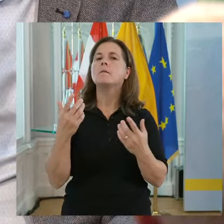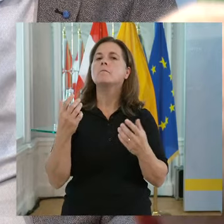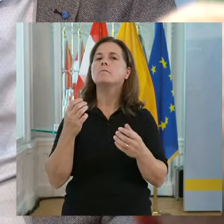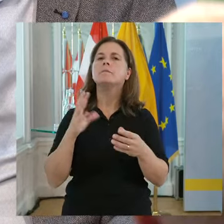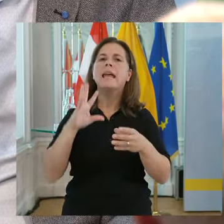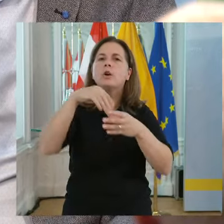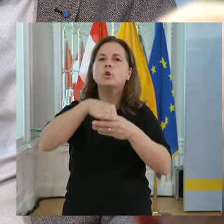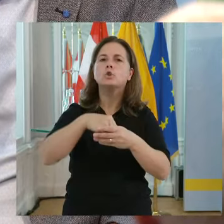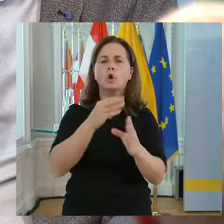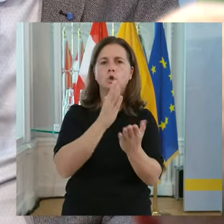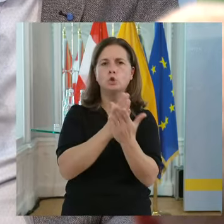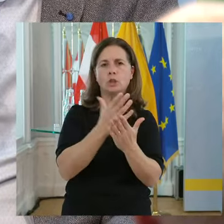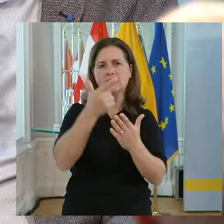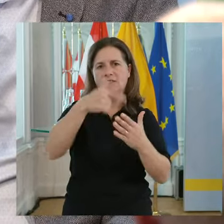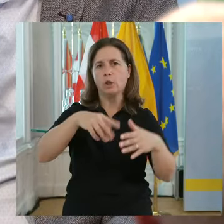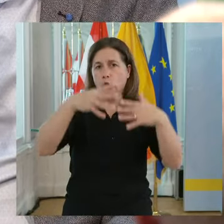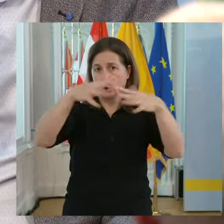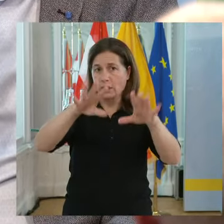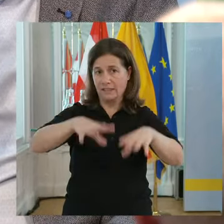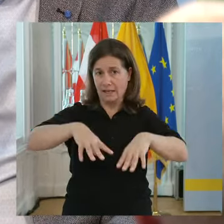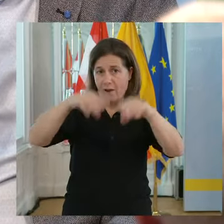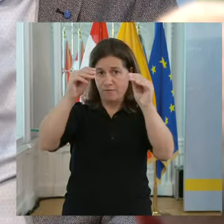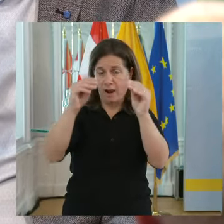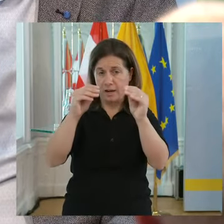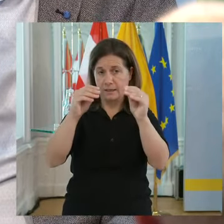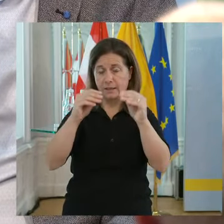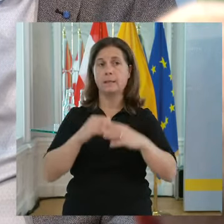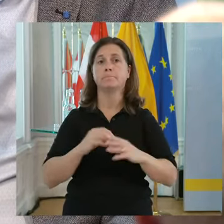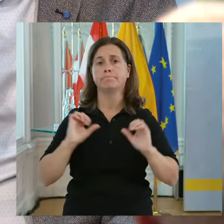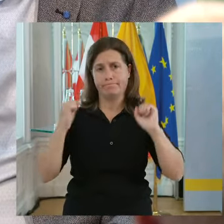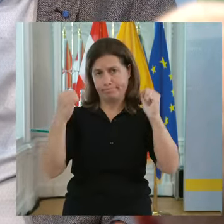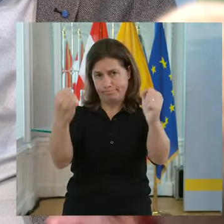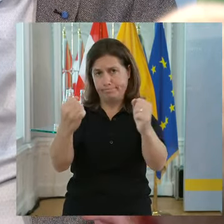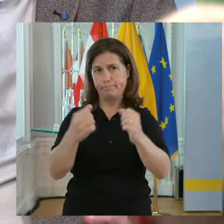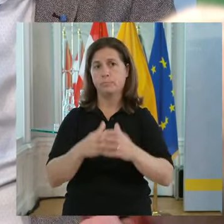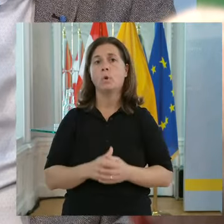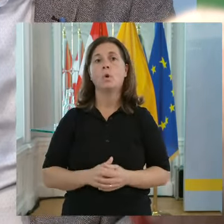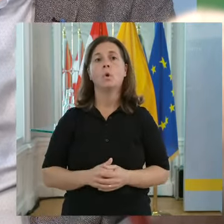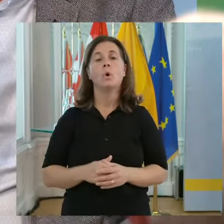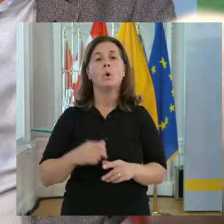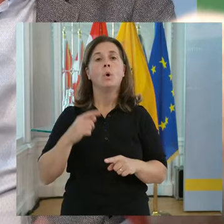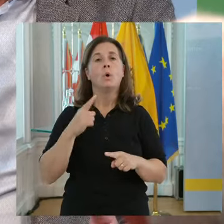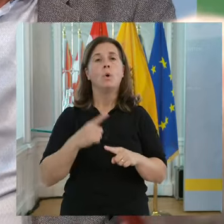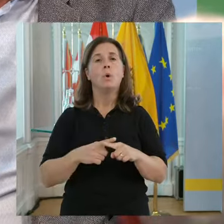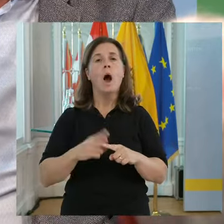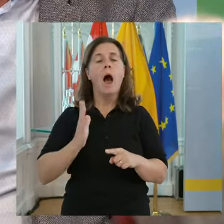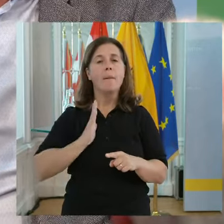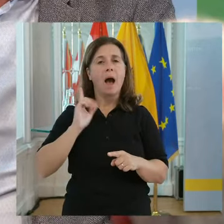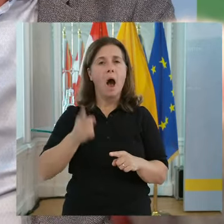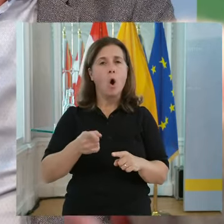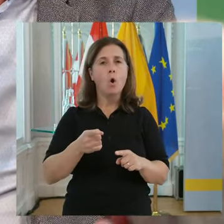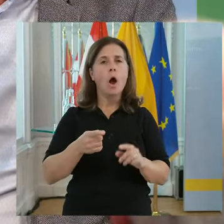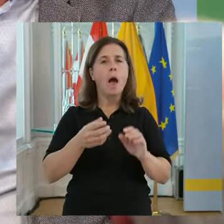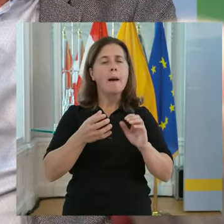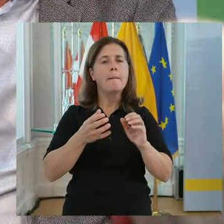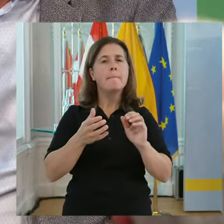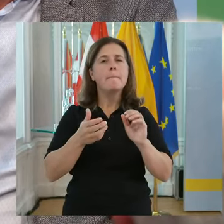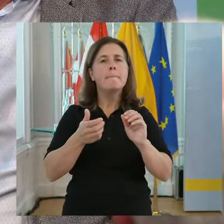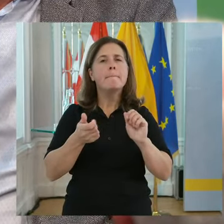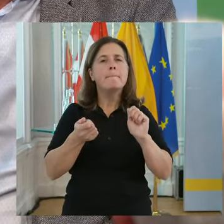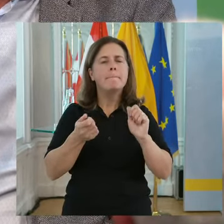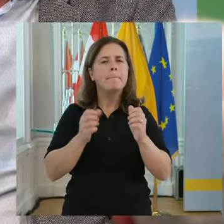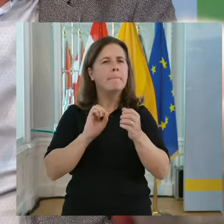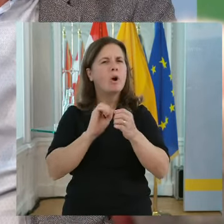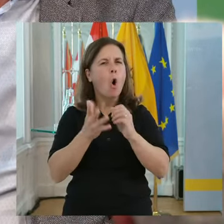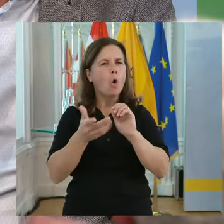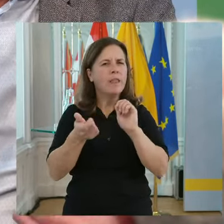intensiv seit 2019 und Aber auch die Pandemie hat uns dann ein bisschen gebremst und